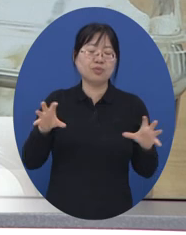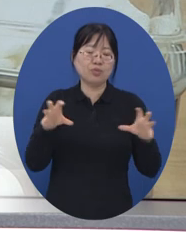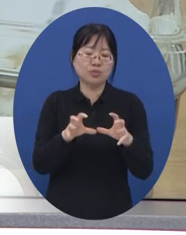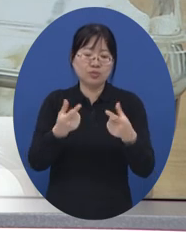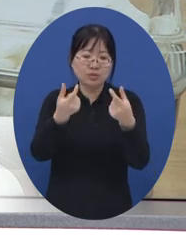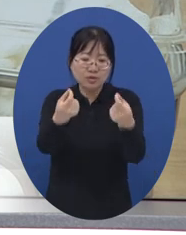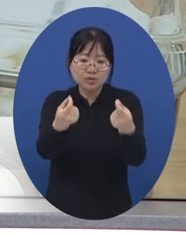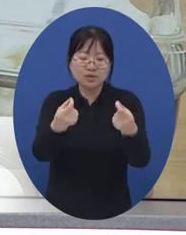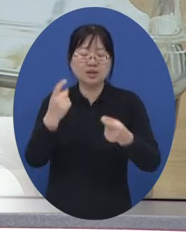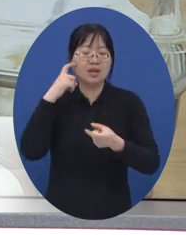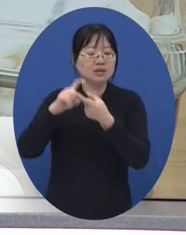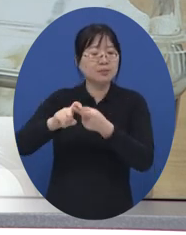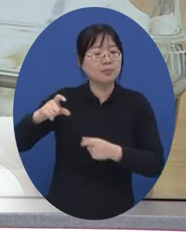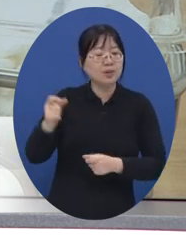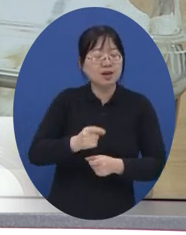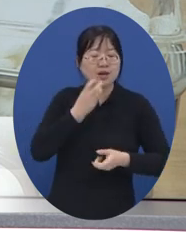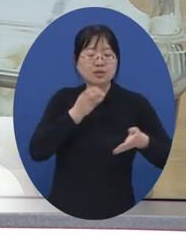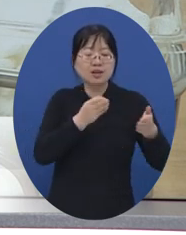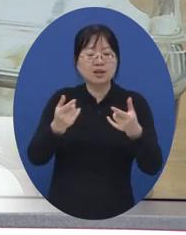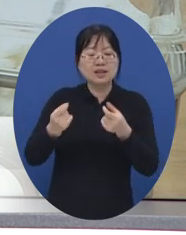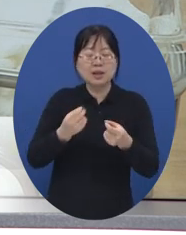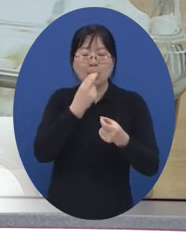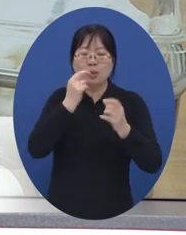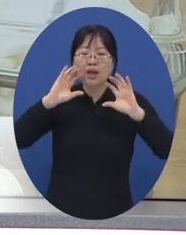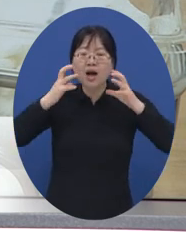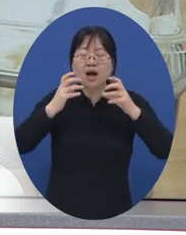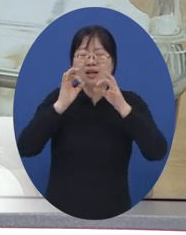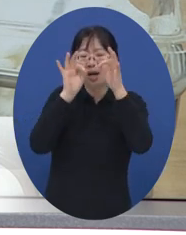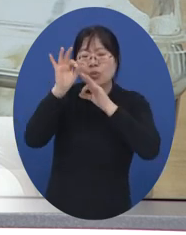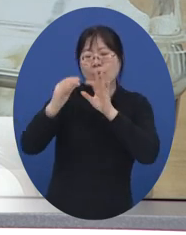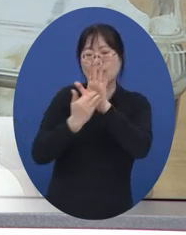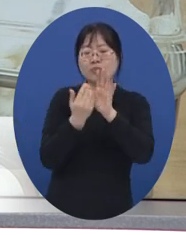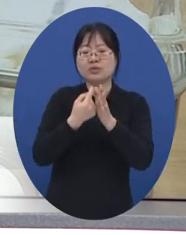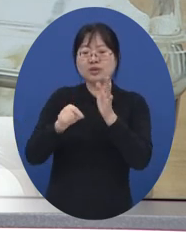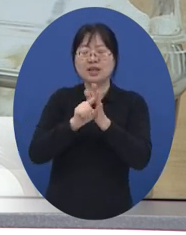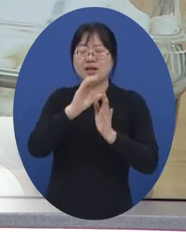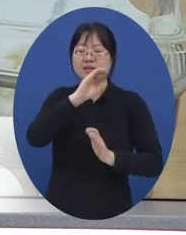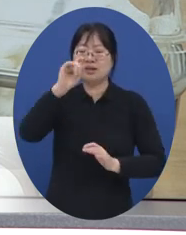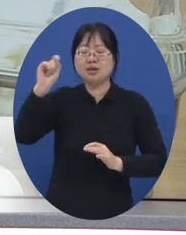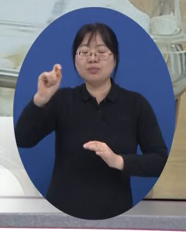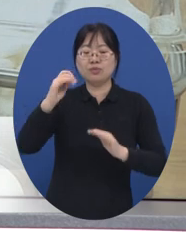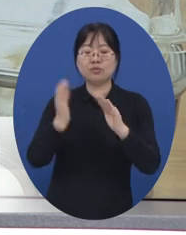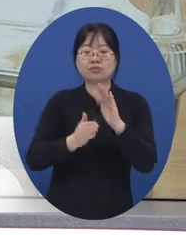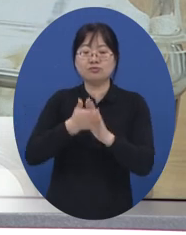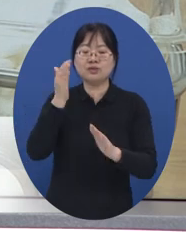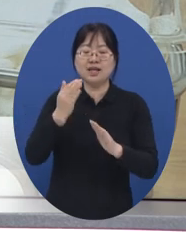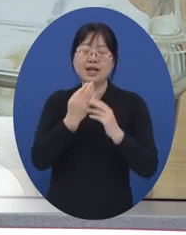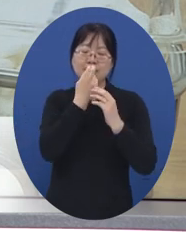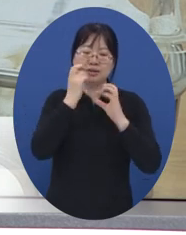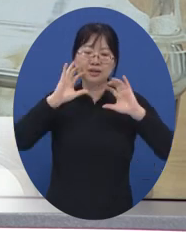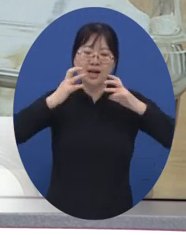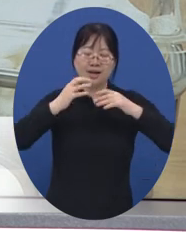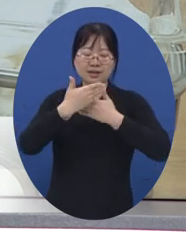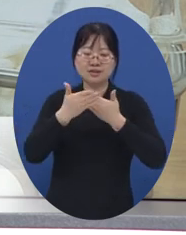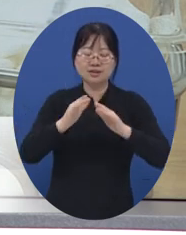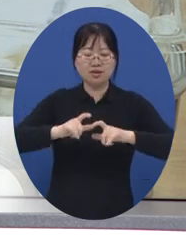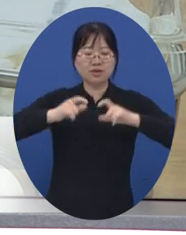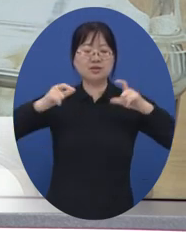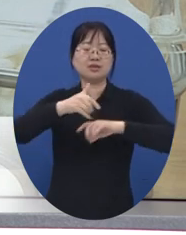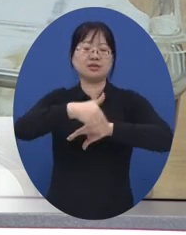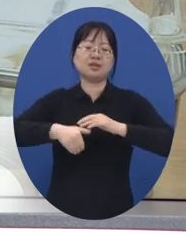높았습니다 경기도는 이런 신생아 사고를 막기 위해 cctv 를 공공시설 신생아실 까지 확대하기로